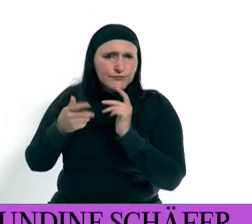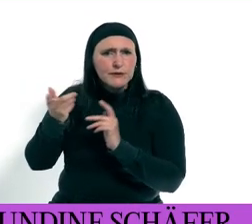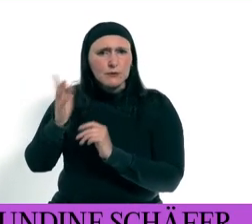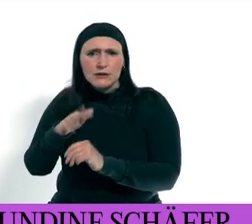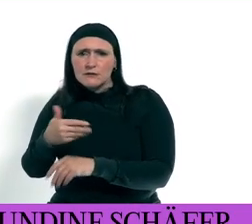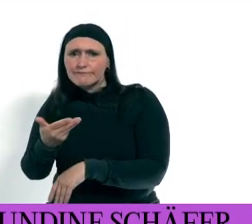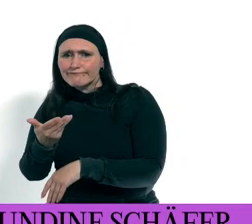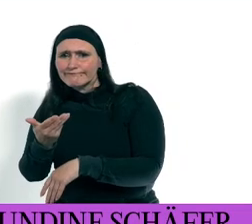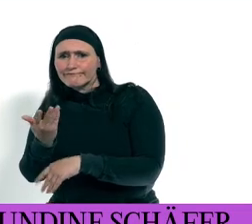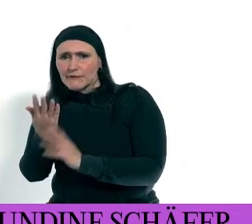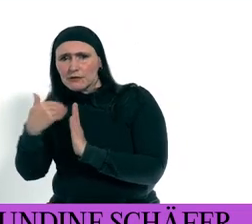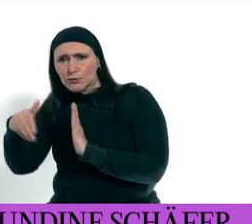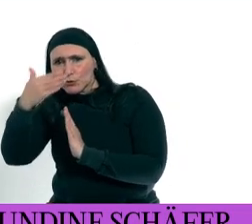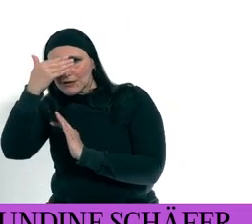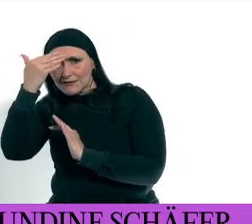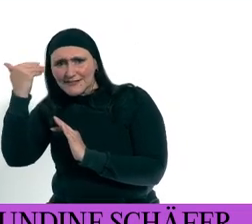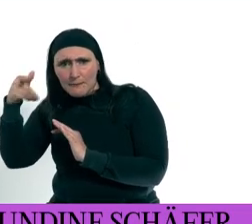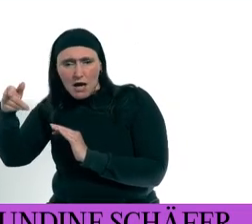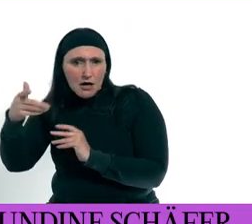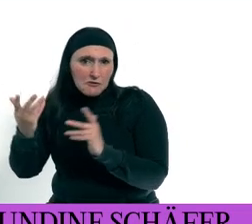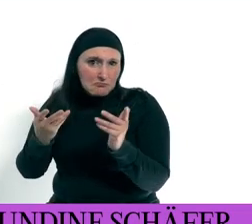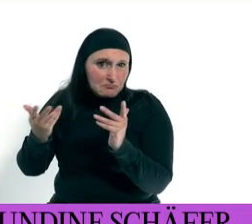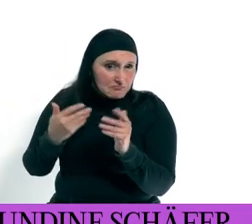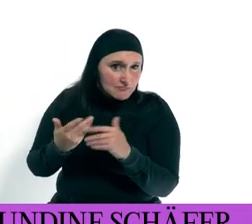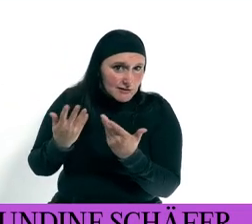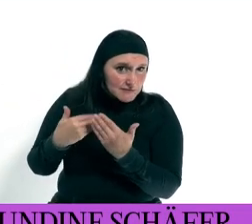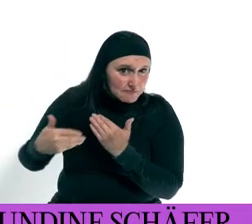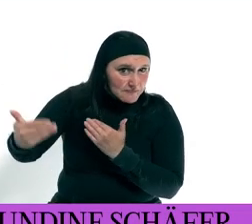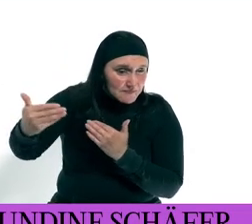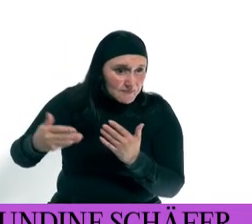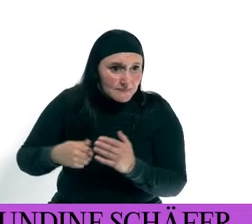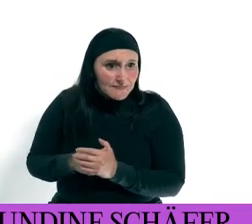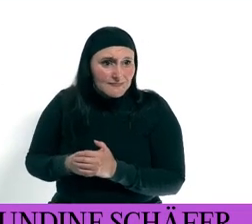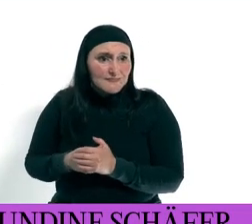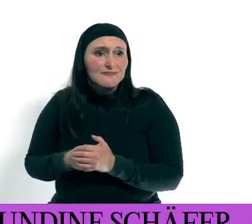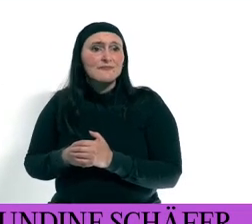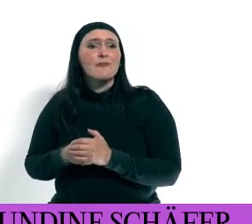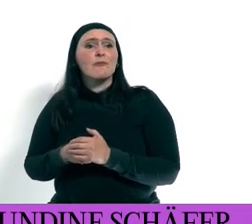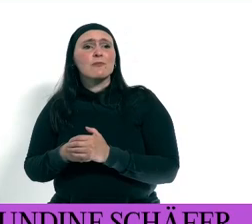Und ab wann wird es dort noch mehr geben? Ab dem kommenden Sommer oder wann?